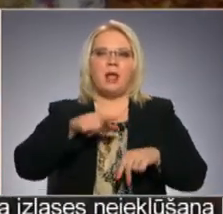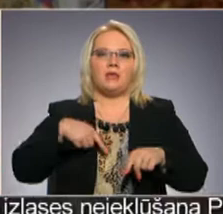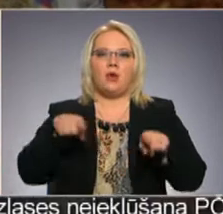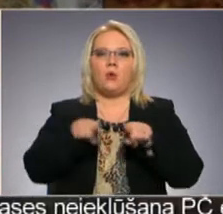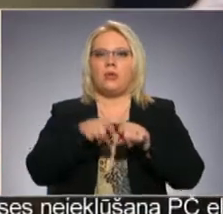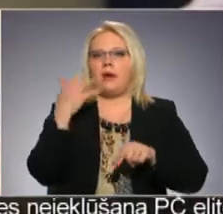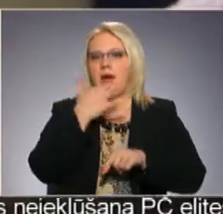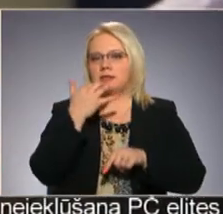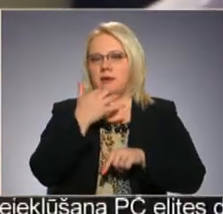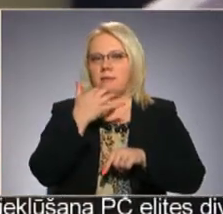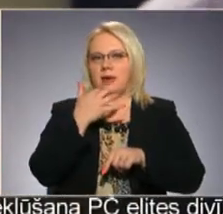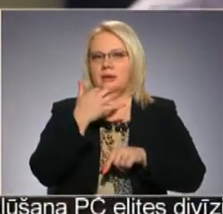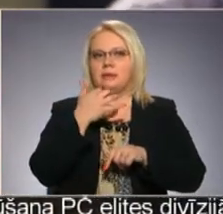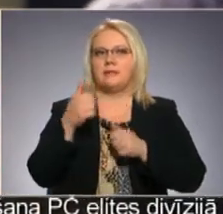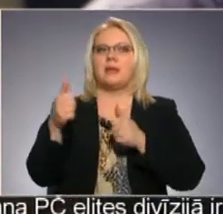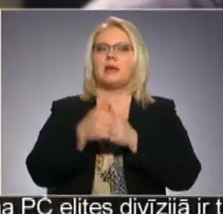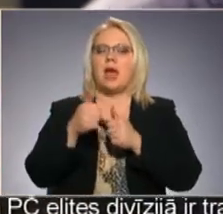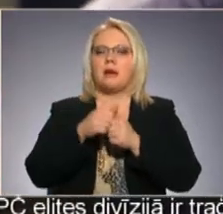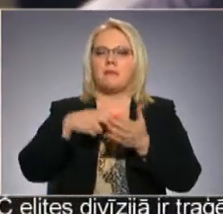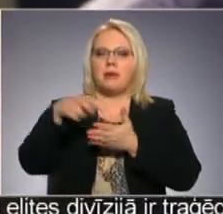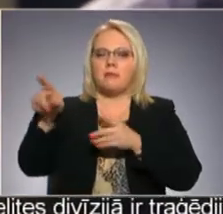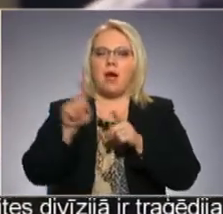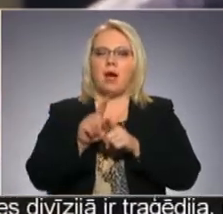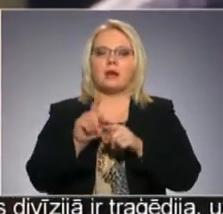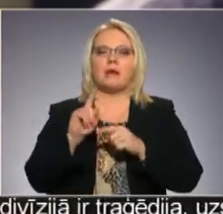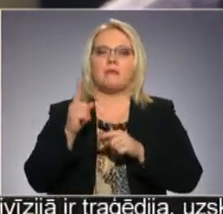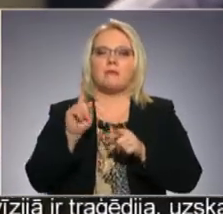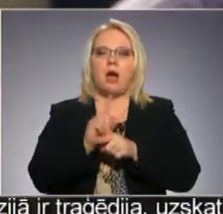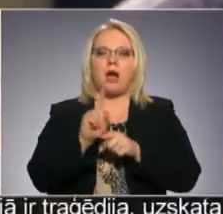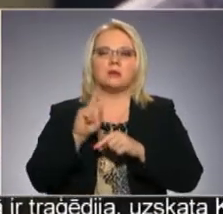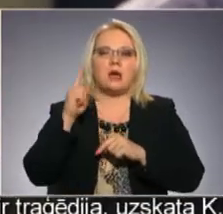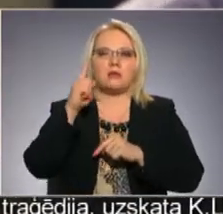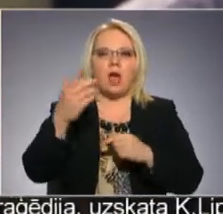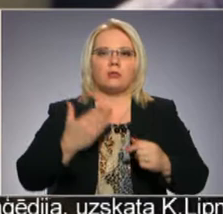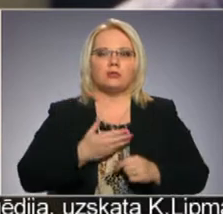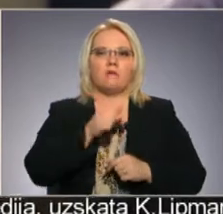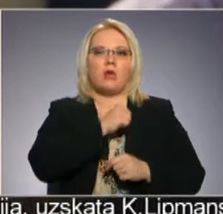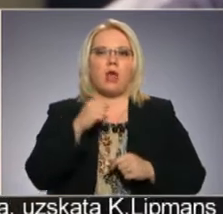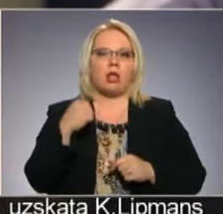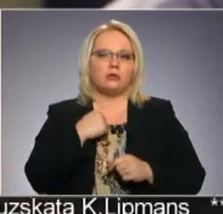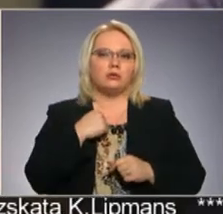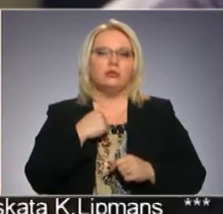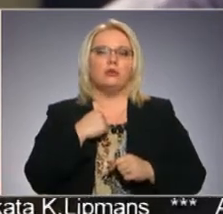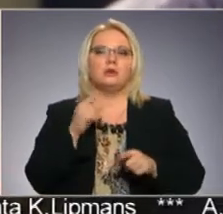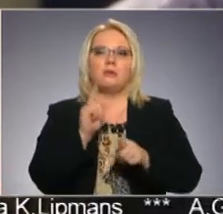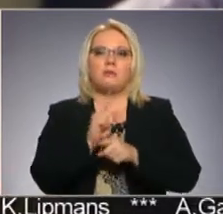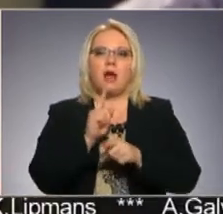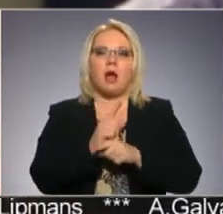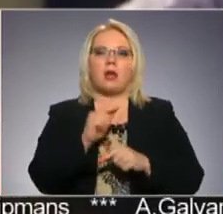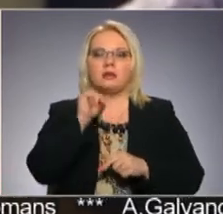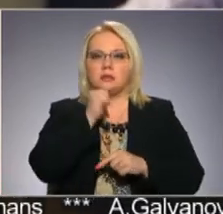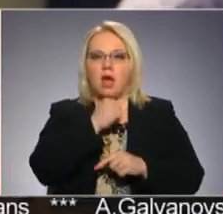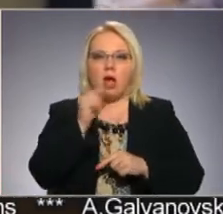un ārzemēm. Kaimiņiem arī tālākiem māsa tālu man dzīvo Talsos brālis